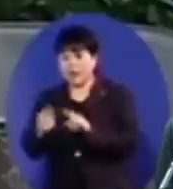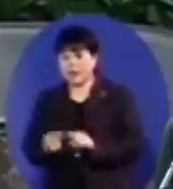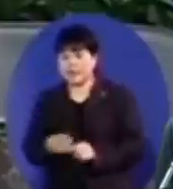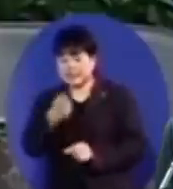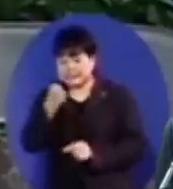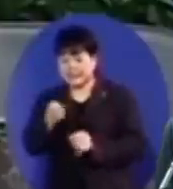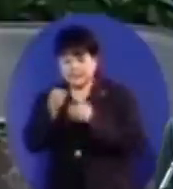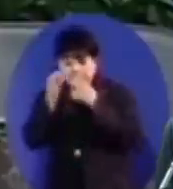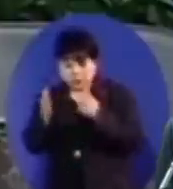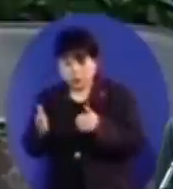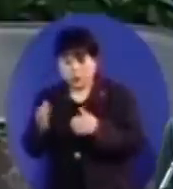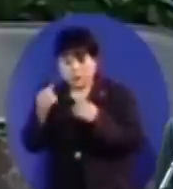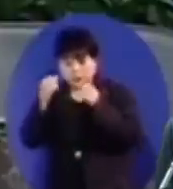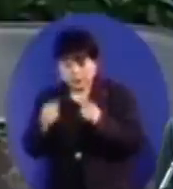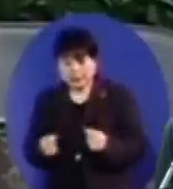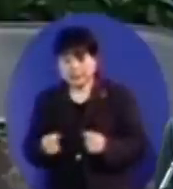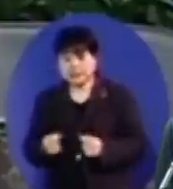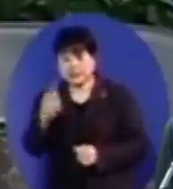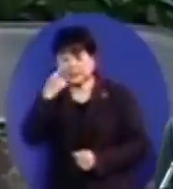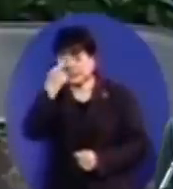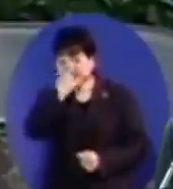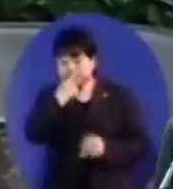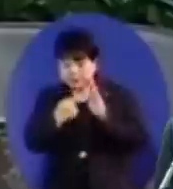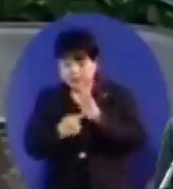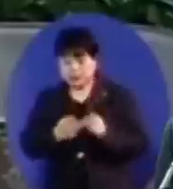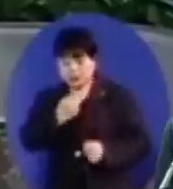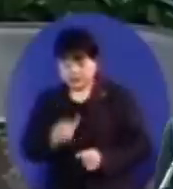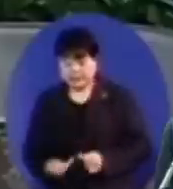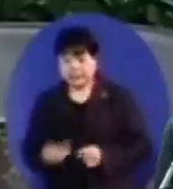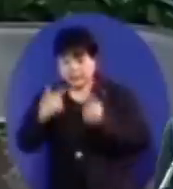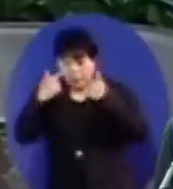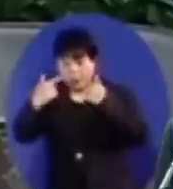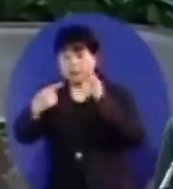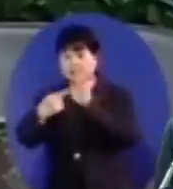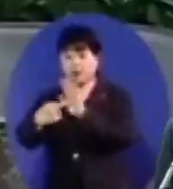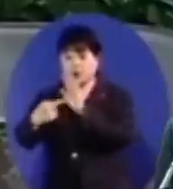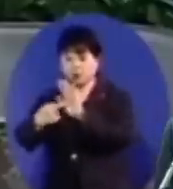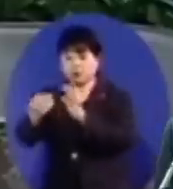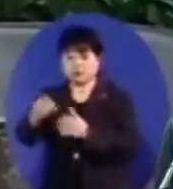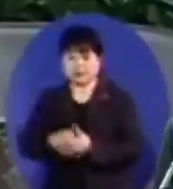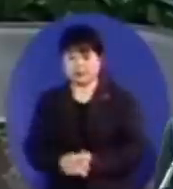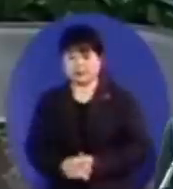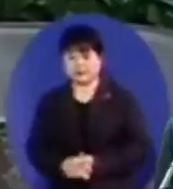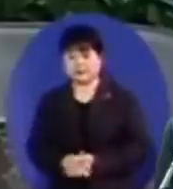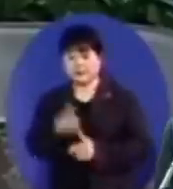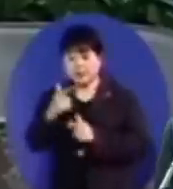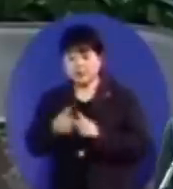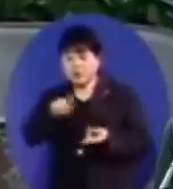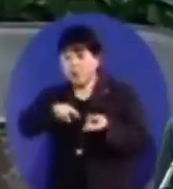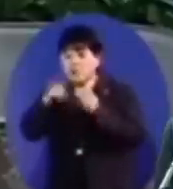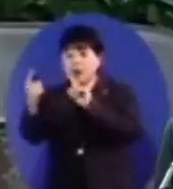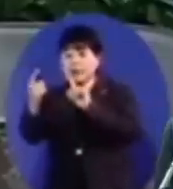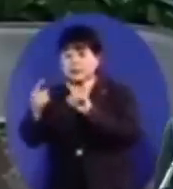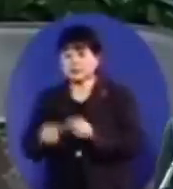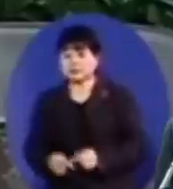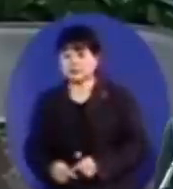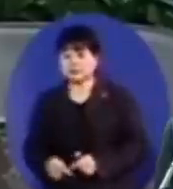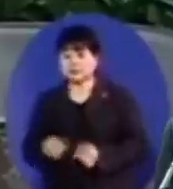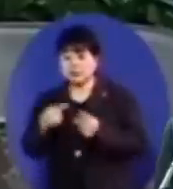동안 살아계신 것을 당신의 제자들에게 확실히 보여준 것입니다. 예수님은 부활하신 후 제일